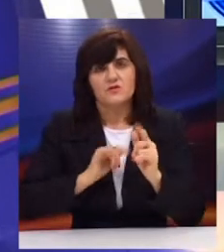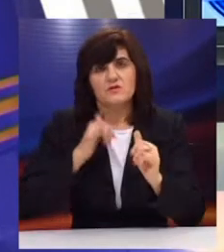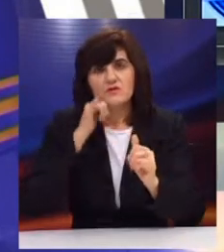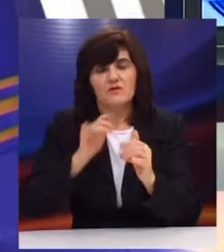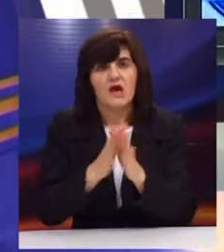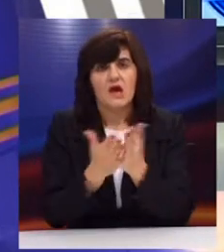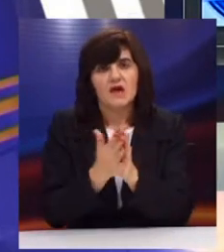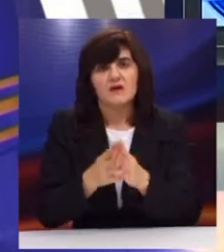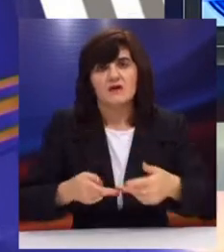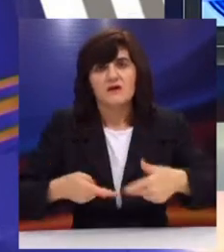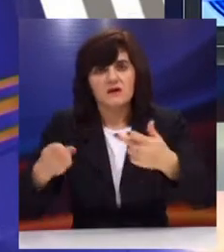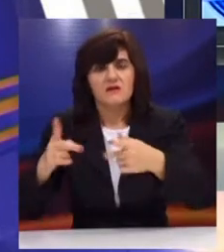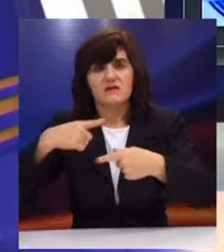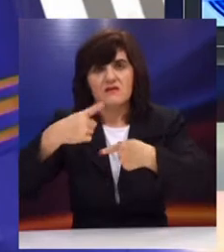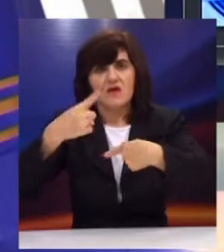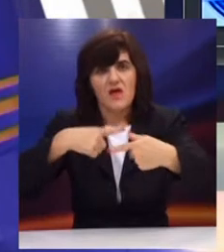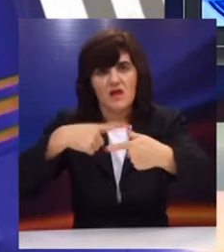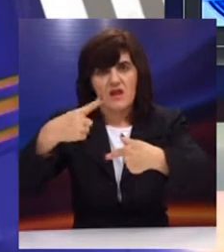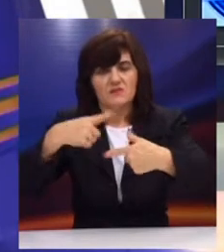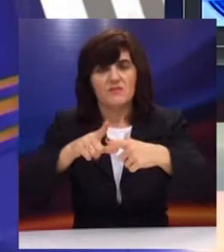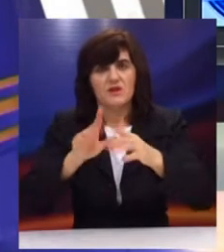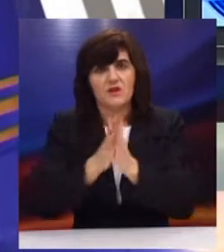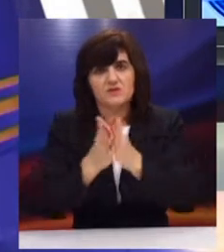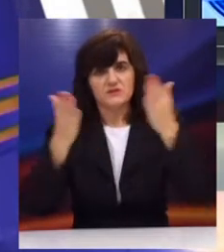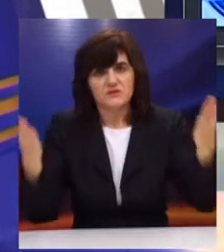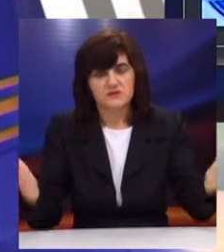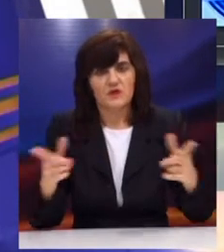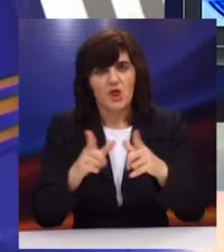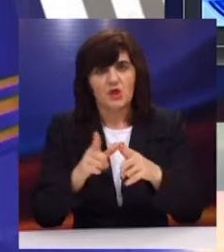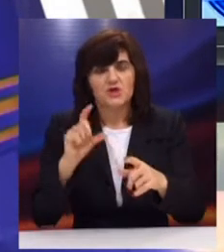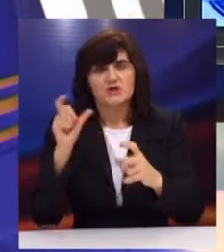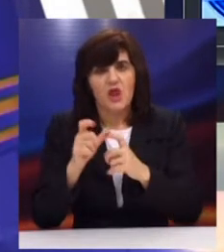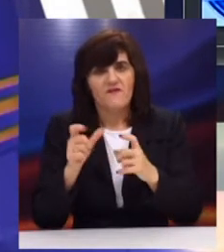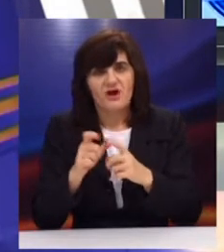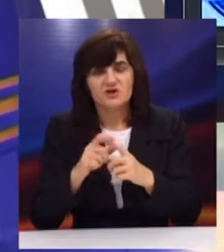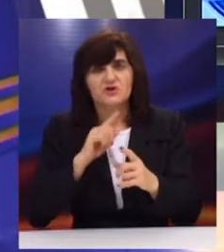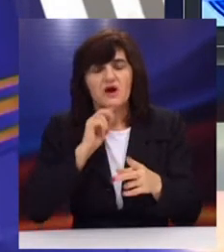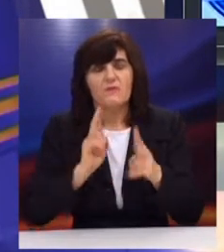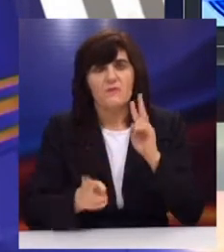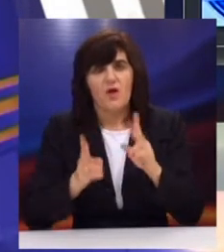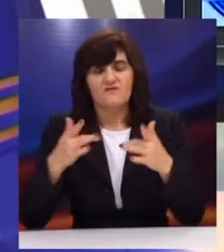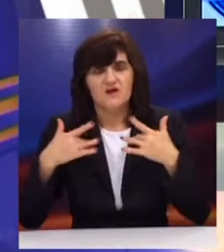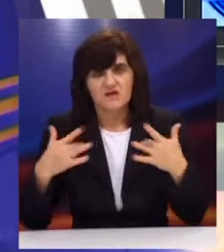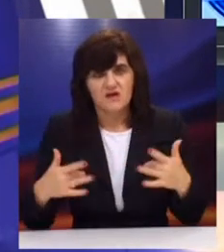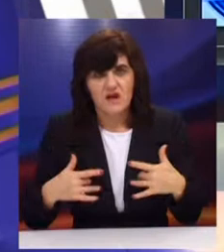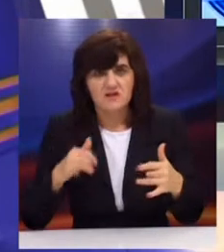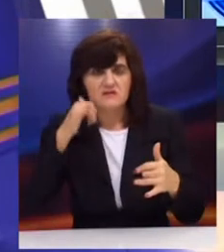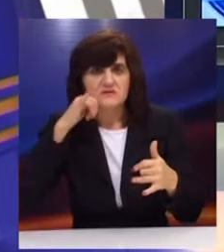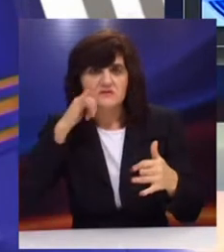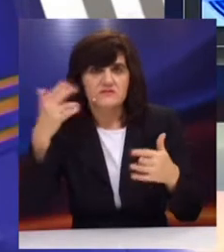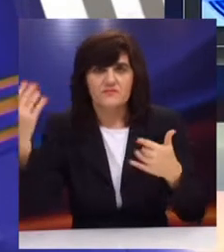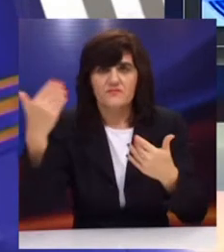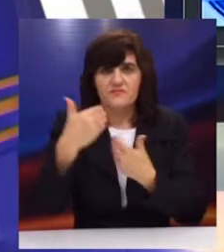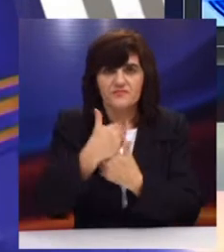razmenu udžbenika, objavljivanje naučnih radova u časopisima u Srbiji i Slovačkoj, razmenu nastavnika i profesora. To sve treba